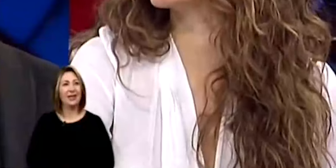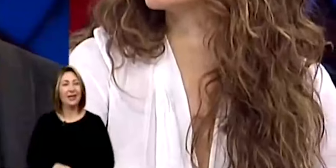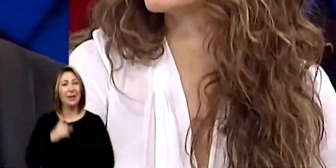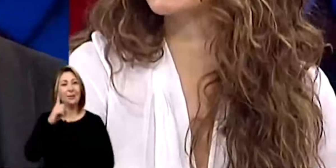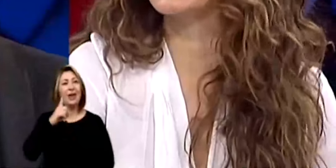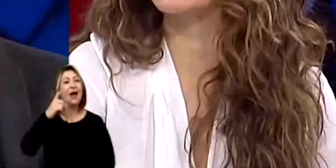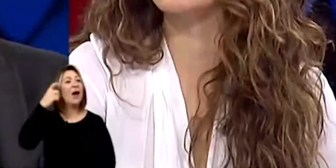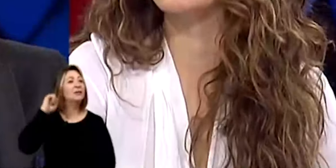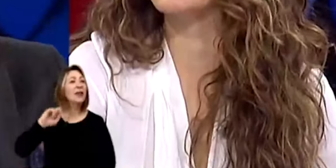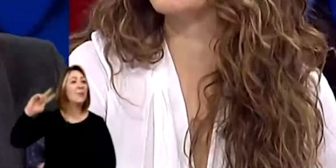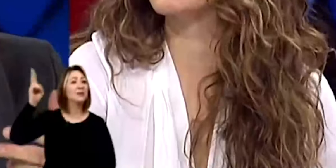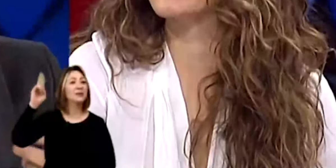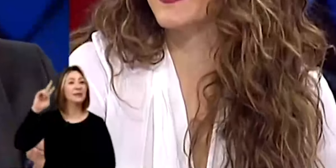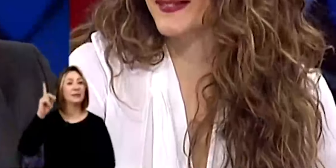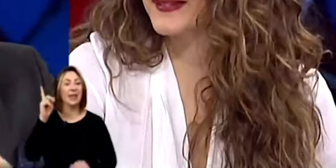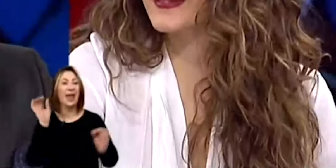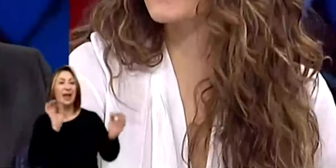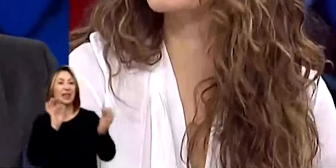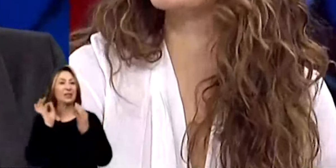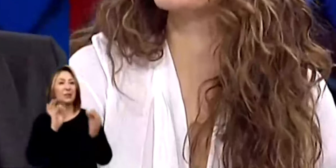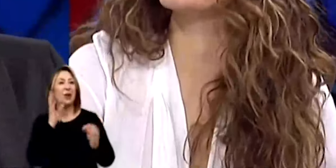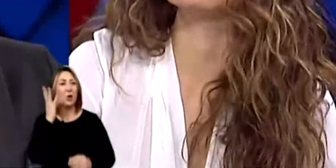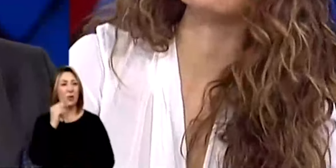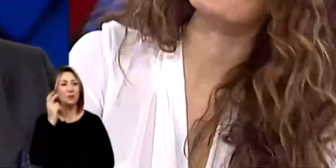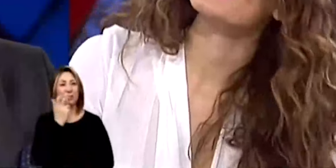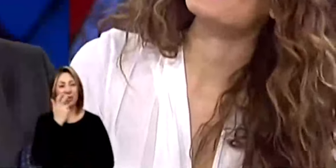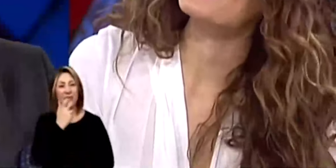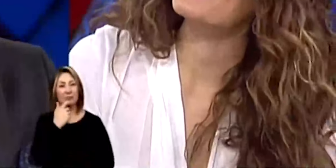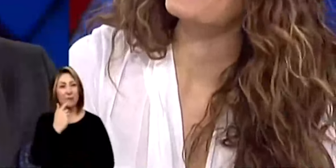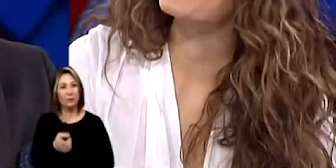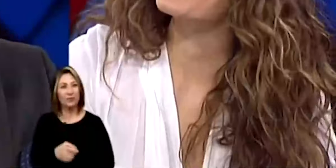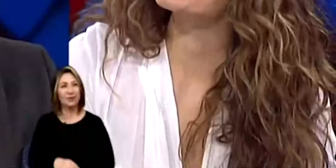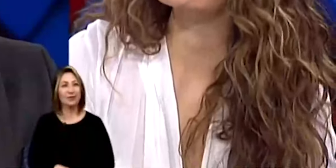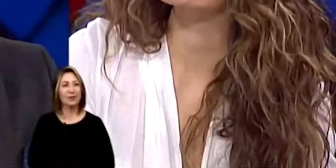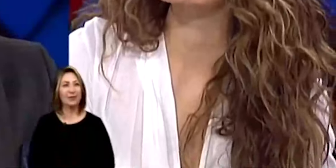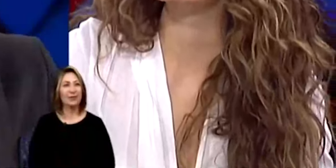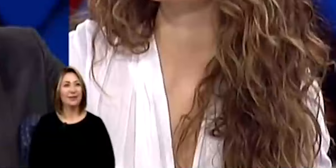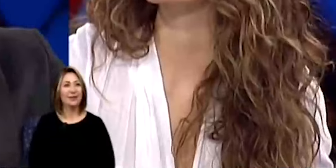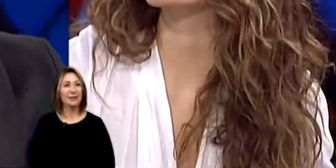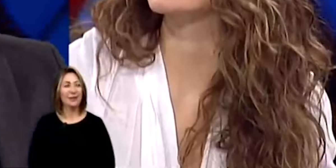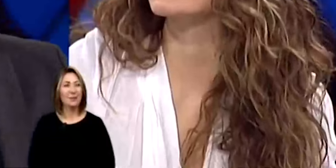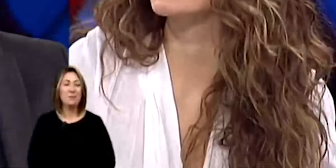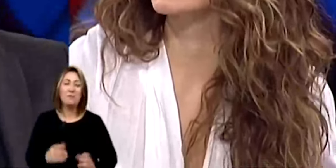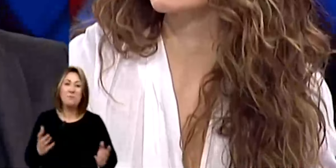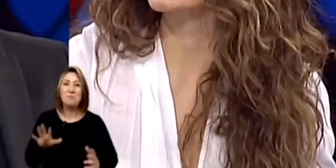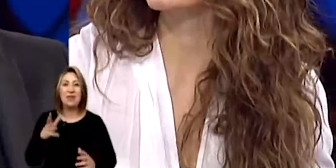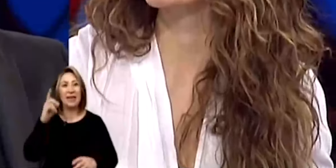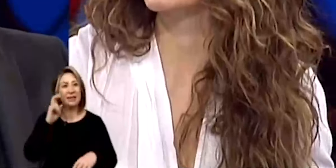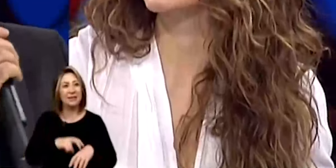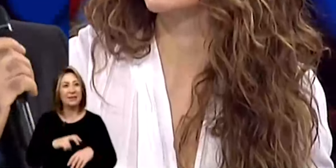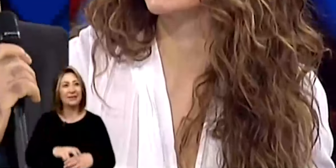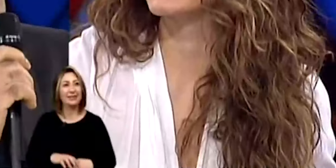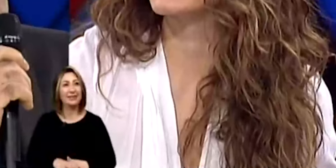Azeri böyle bir atışma olan bir şey söylemiştik de işte bayağı... Ya belki hatırlarsın işte